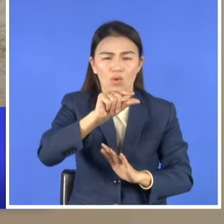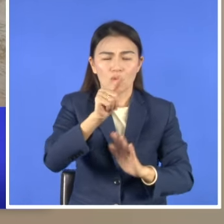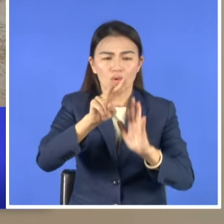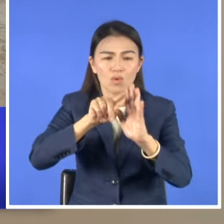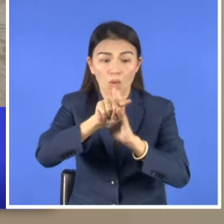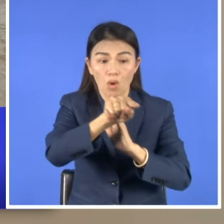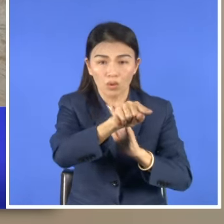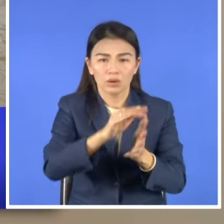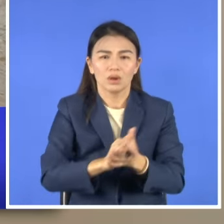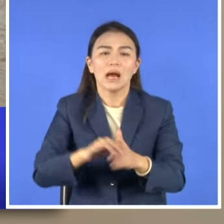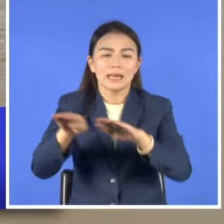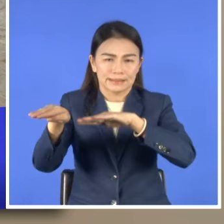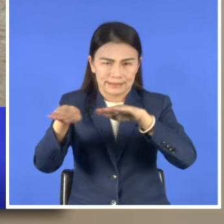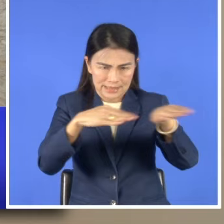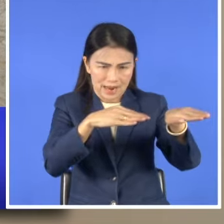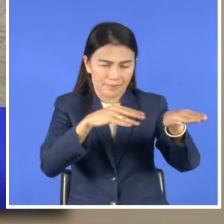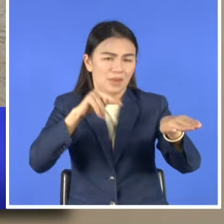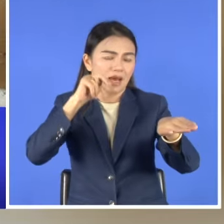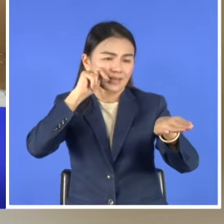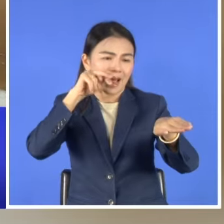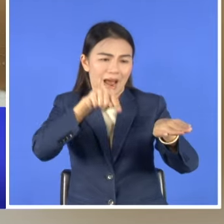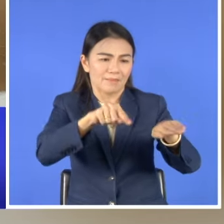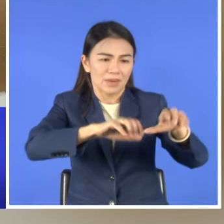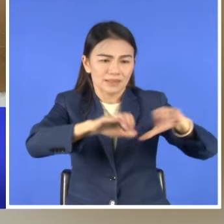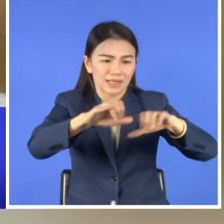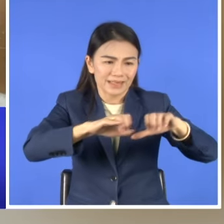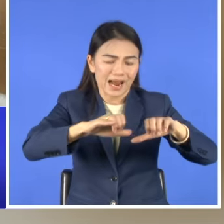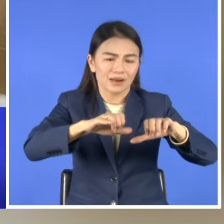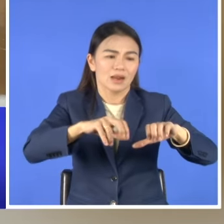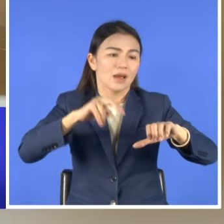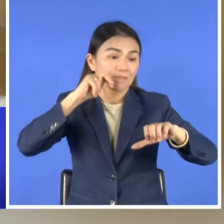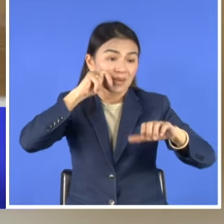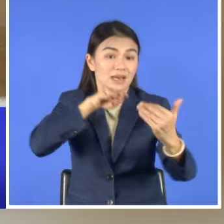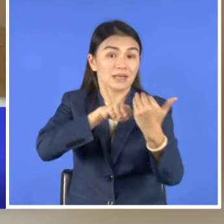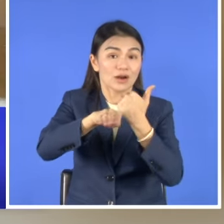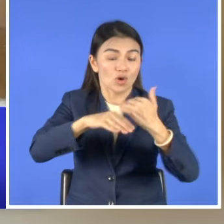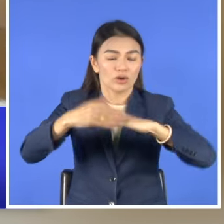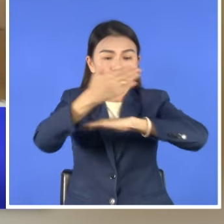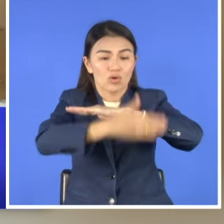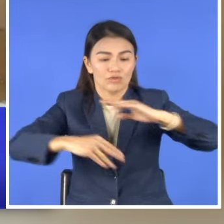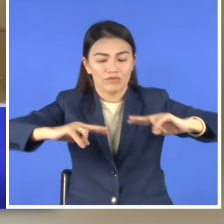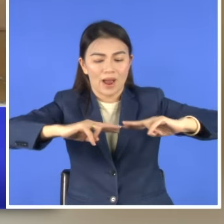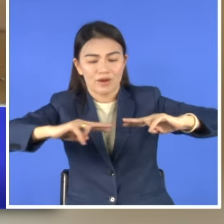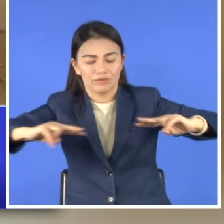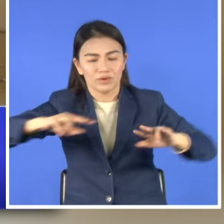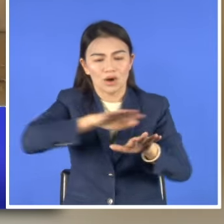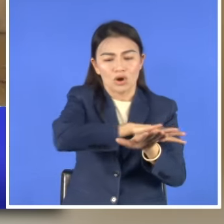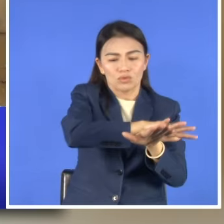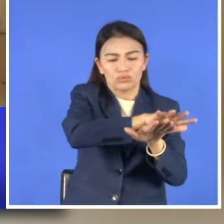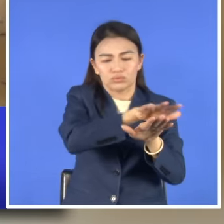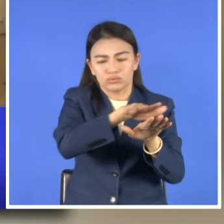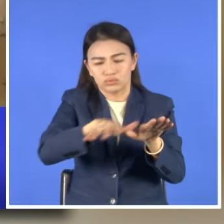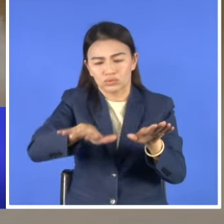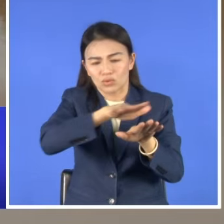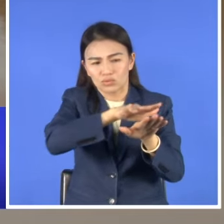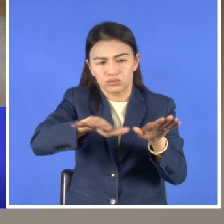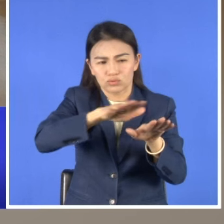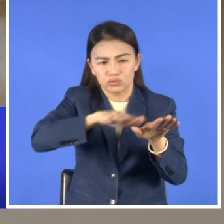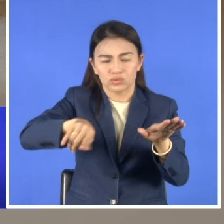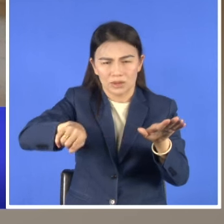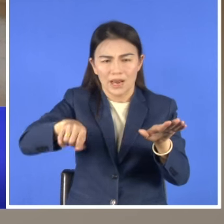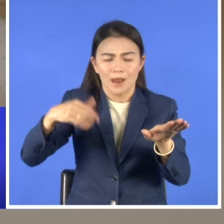บริเวณนี้เขาบอกว่าจะชะลอน้ำที่ไหลมาด้วยความแรงจากถนนเรียบราางรถไฟเนี่ยนะครับก็จะไหลลงสู่แม่น้ำสาขาและก็นำอ่า